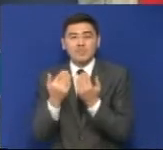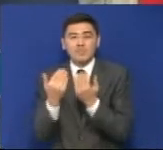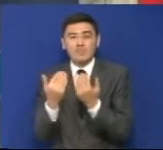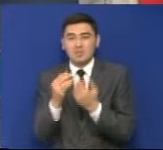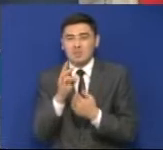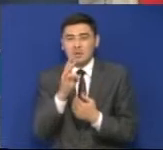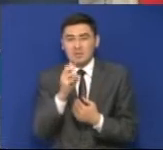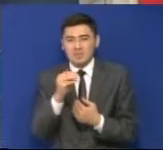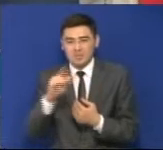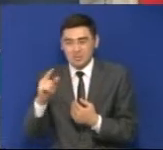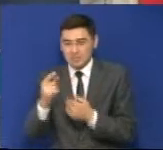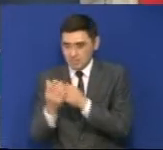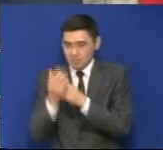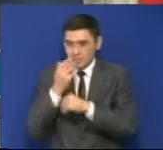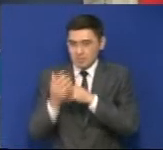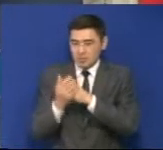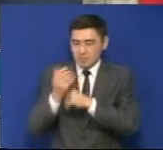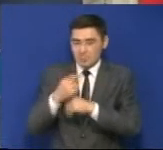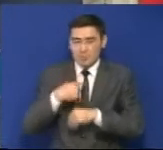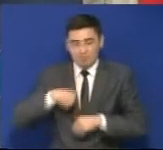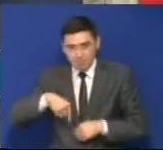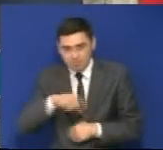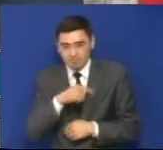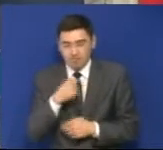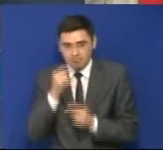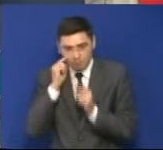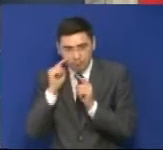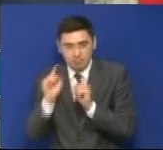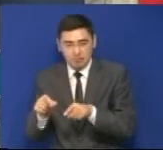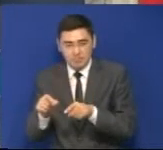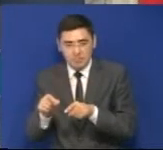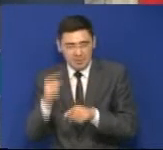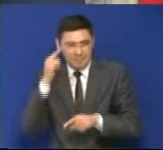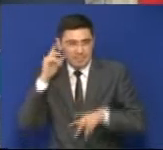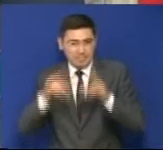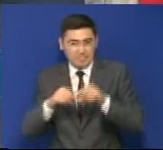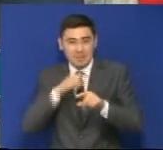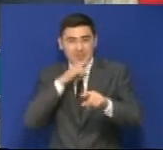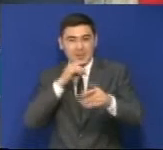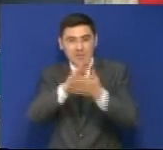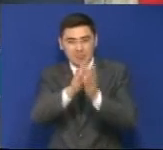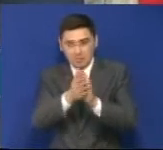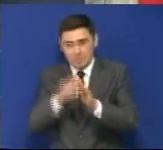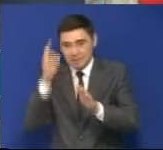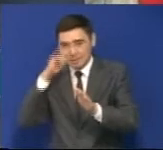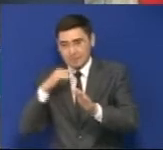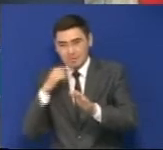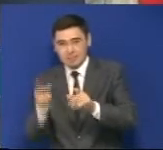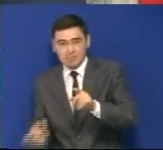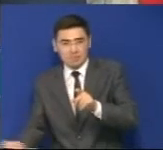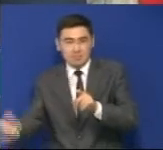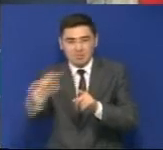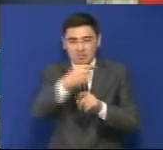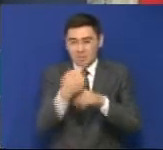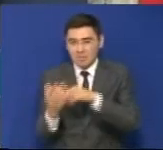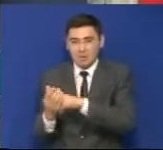еліңізден шикізаттың бізге тасымалдануына мүдделіміз. Біз жақын арада Ресеймен кеңесеміз деп келістік. Өйткені қазақстандық мұнай бізге Ресей